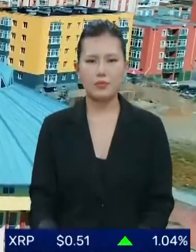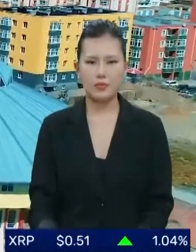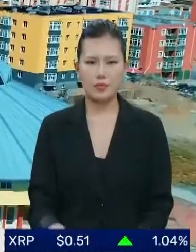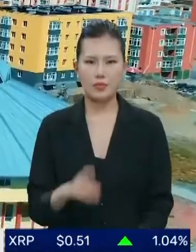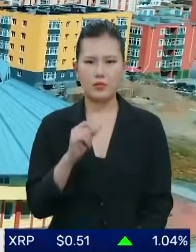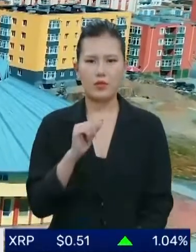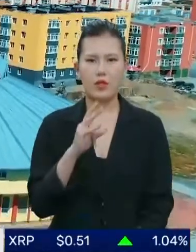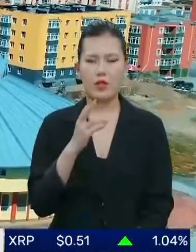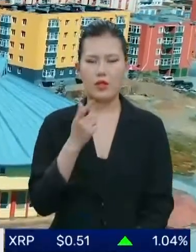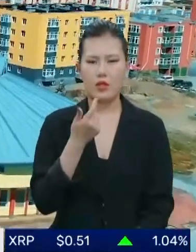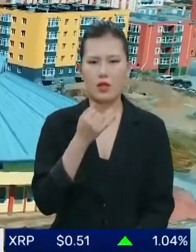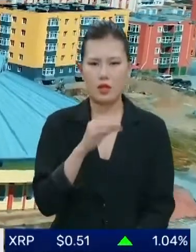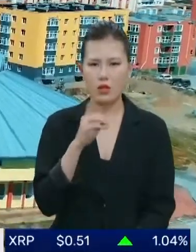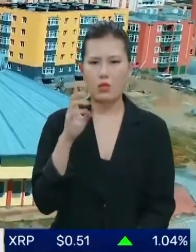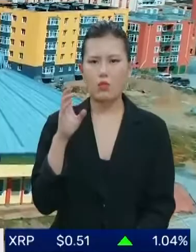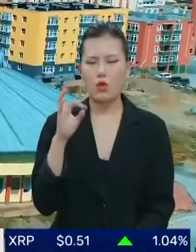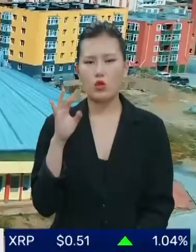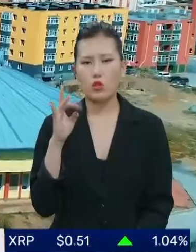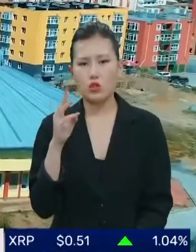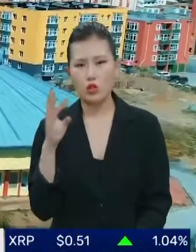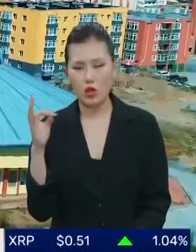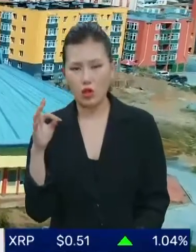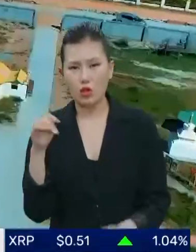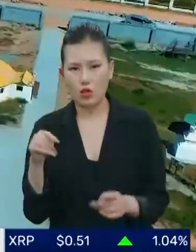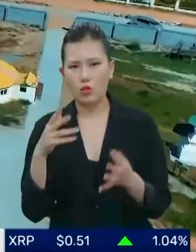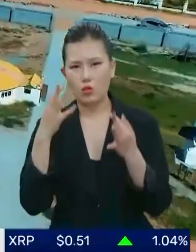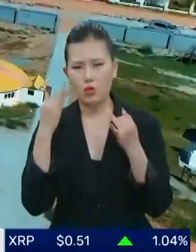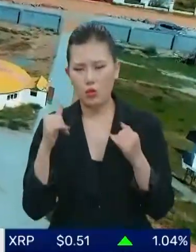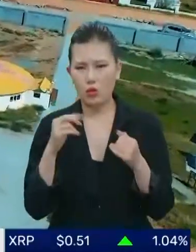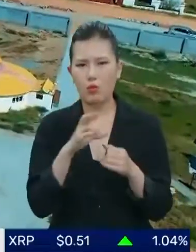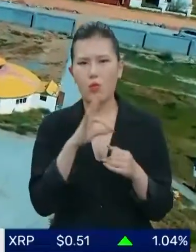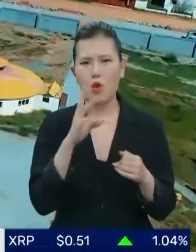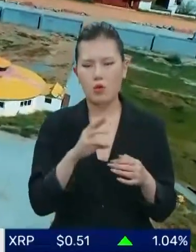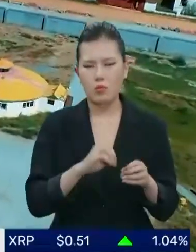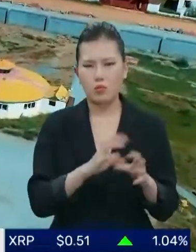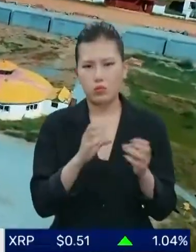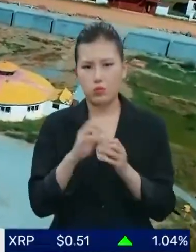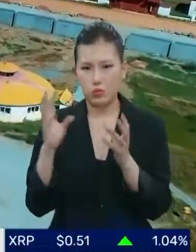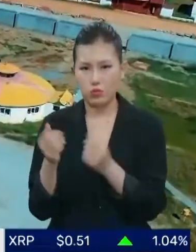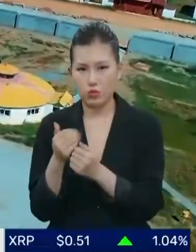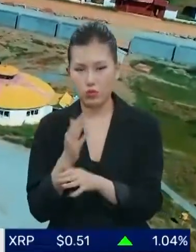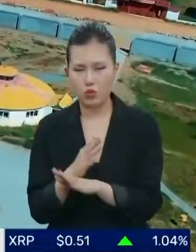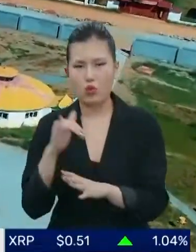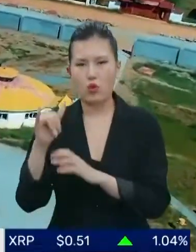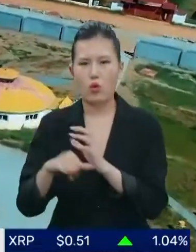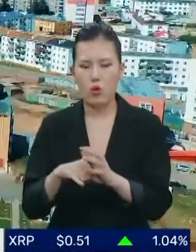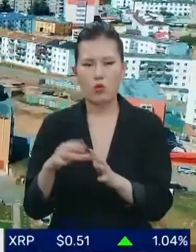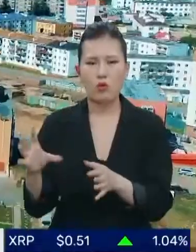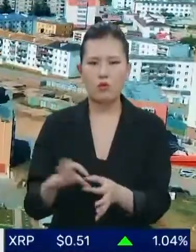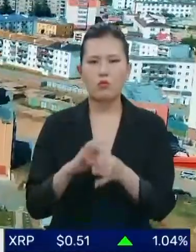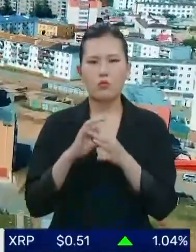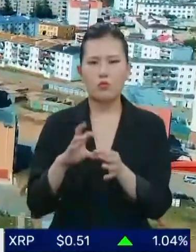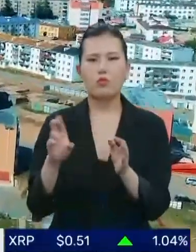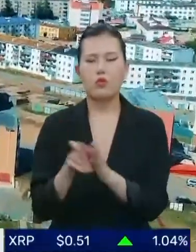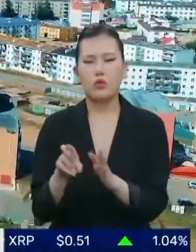Хандгайд борчоо гэсэн байнгын ажиллагаатай хоёр бомбд бүрэн шинжлэгдэж дууснаар олон улсын бомб болох боломжтой хэллээ. Үүнийгээ дагаад хил дамансан Алтайг